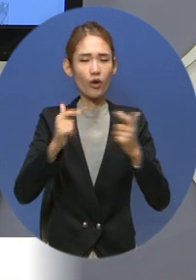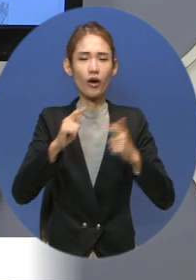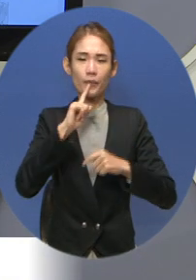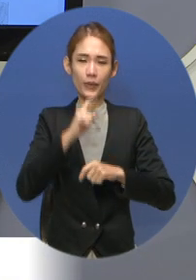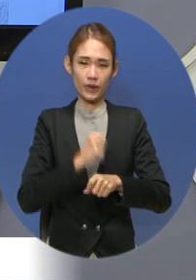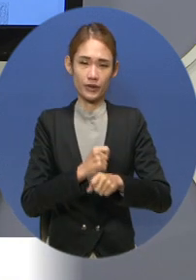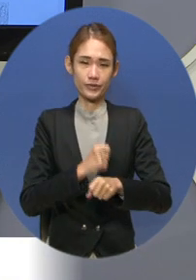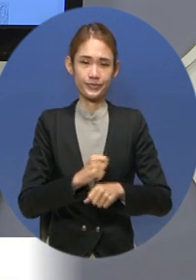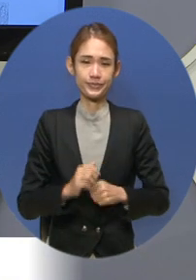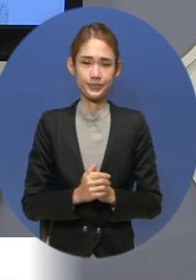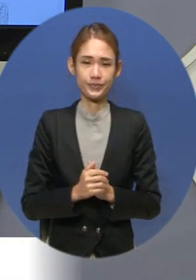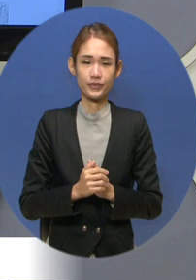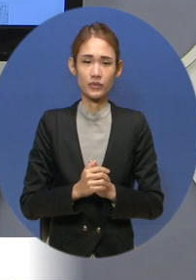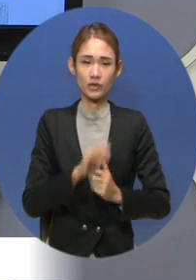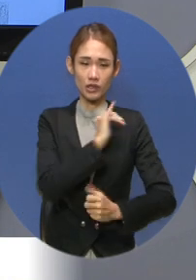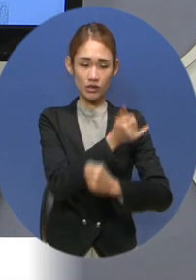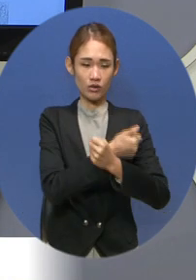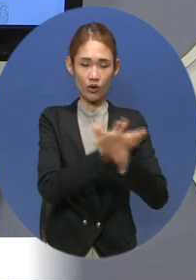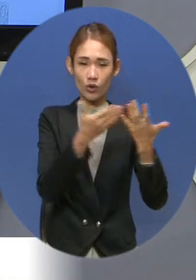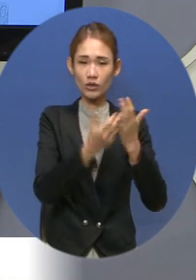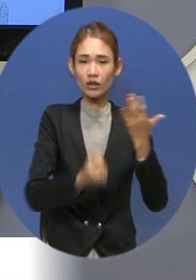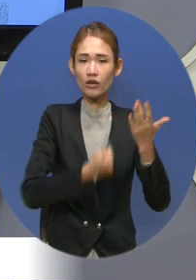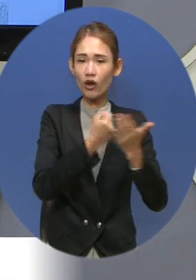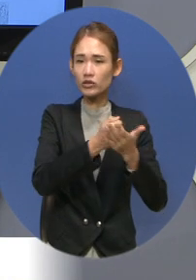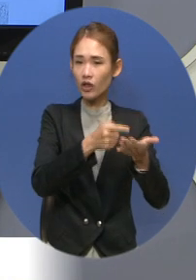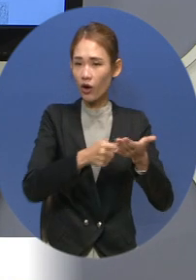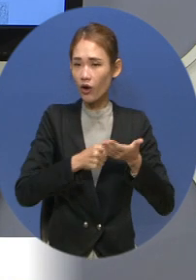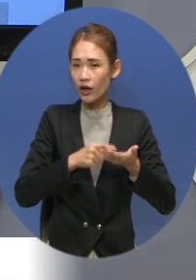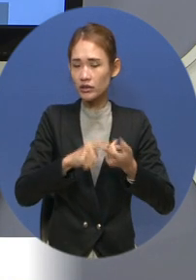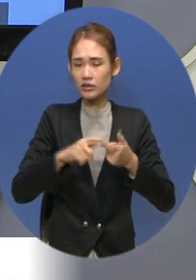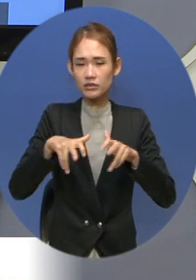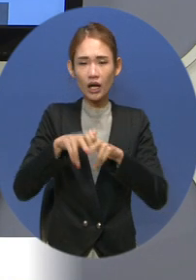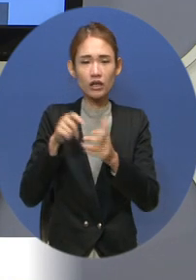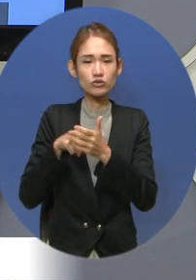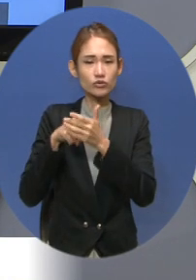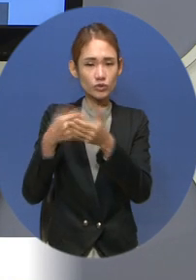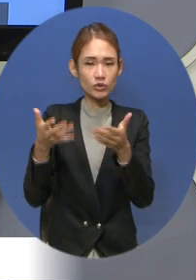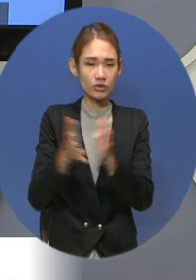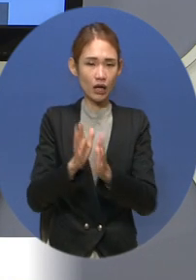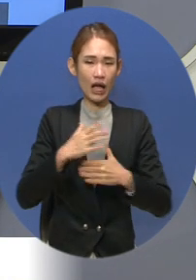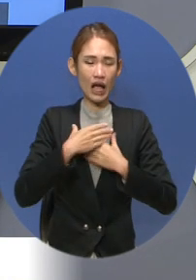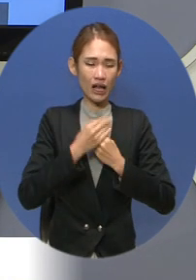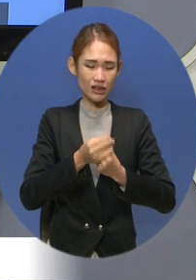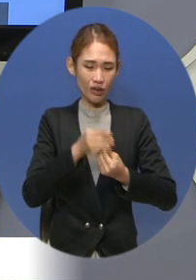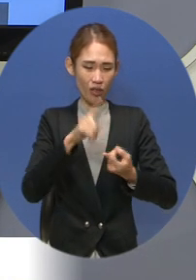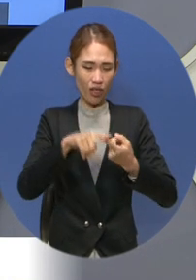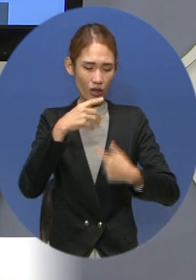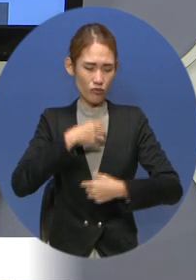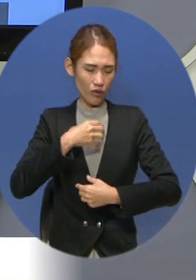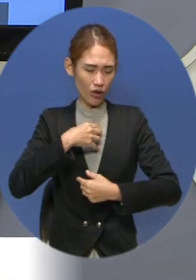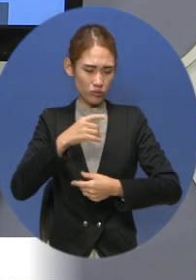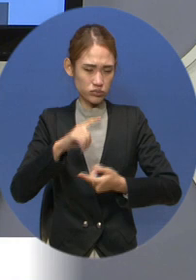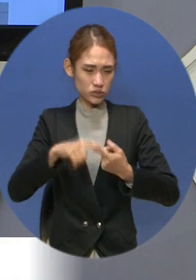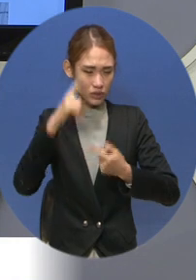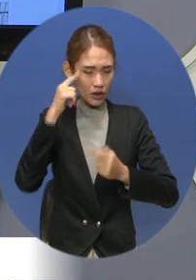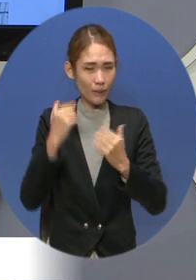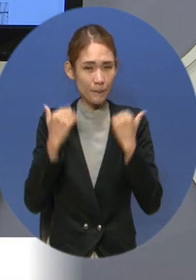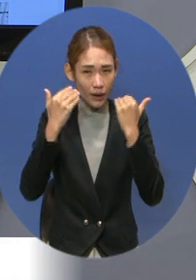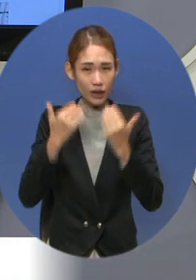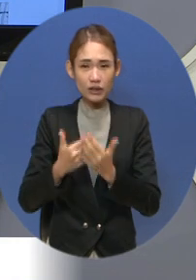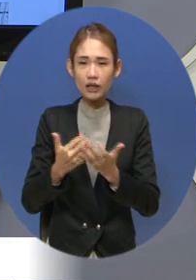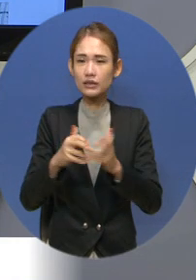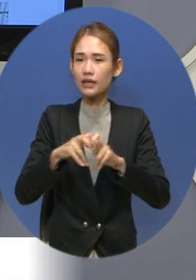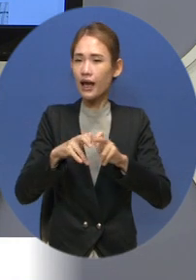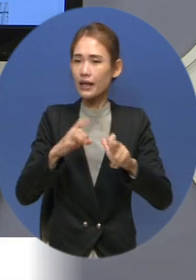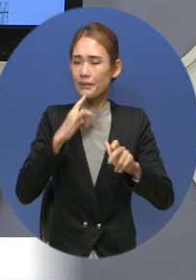했는데요 인권이 결정에 대해 장 출연은 안전상 위험이 라는 잣대를 발달장애인 에 대해서만